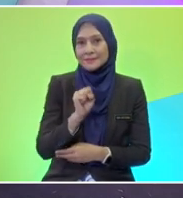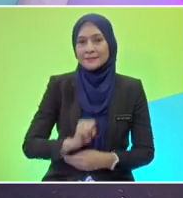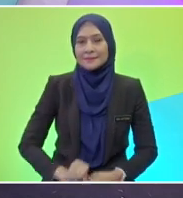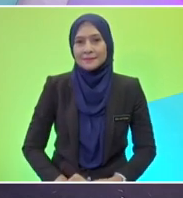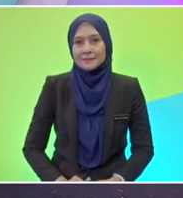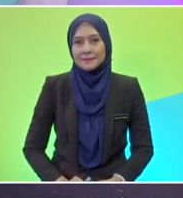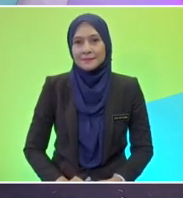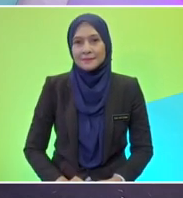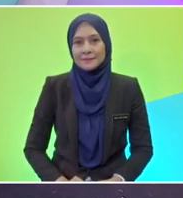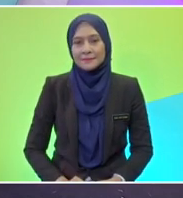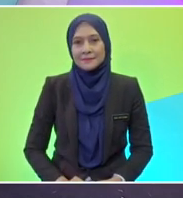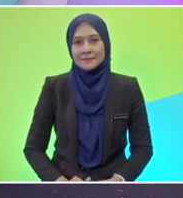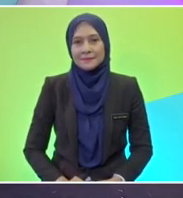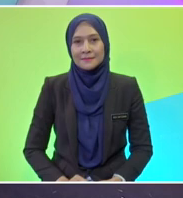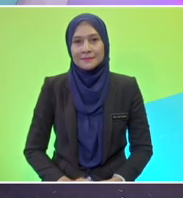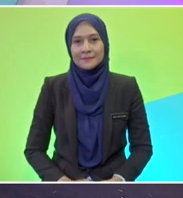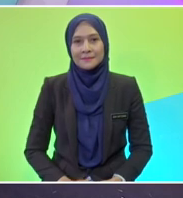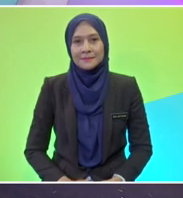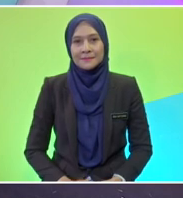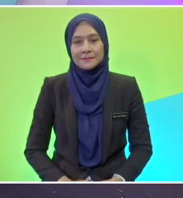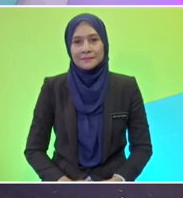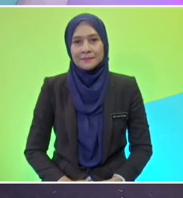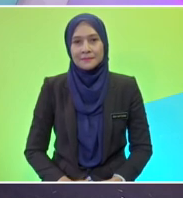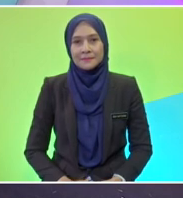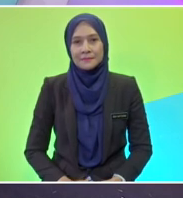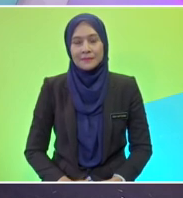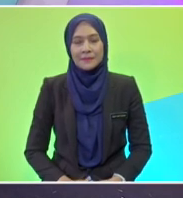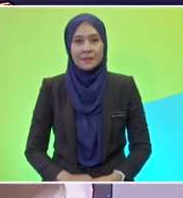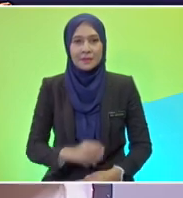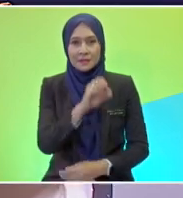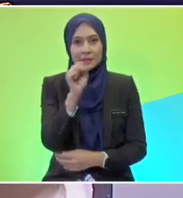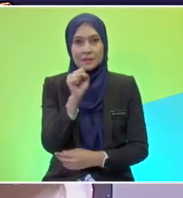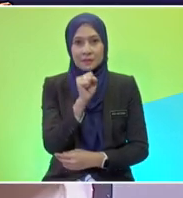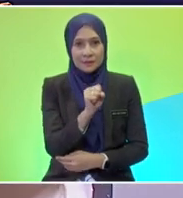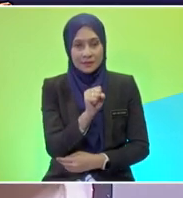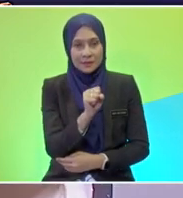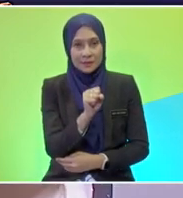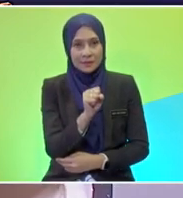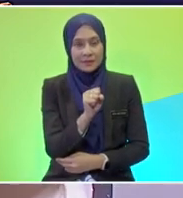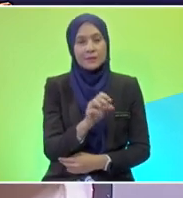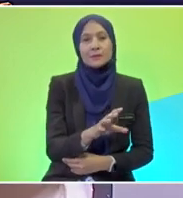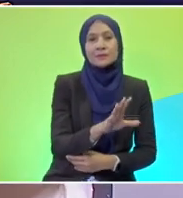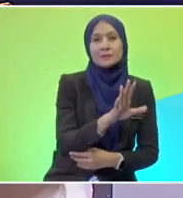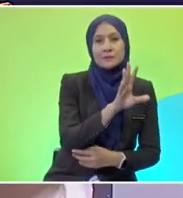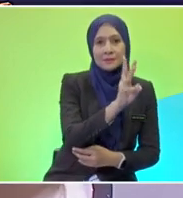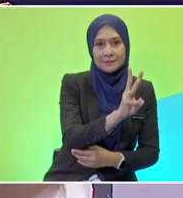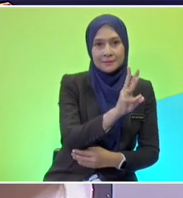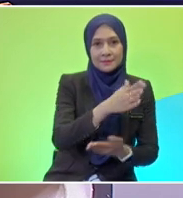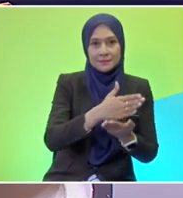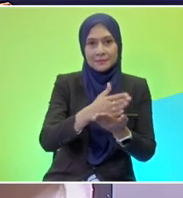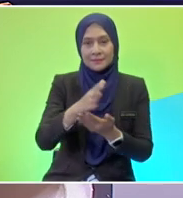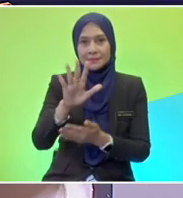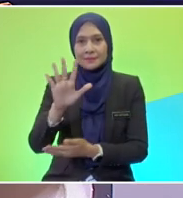kan banyak kan buat betul? Apple kan. Jom cikgu. Kak Fikah. Enam tolak lima. Mula-mula kat rumah, jom kita